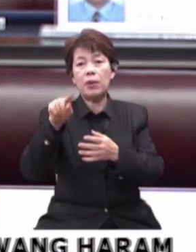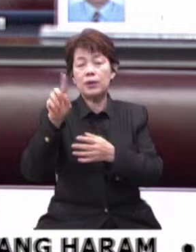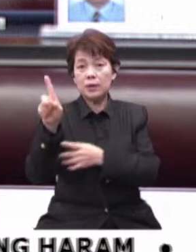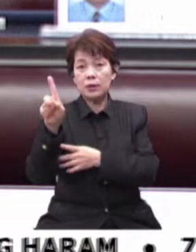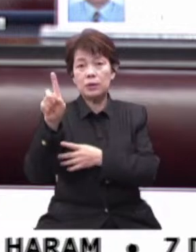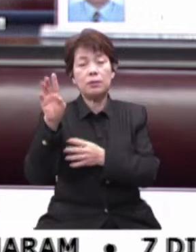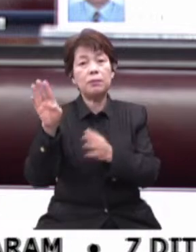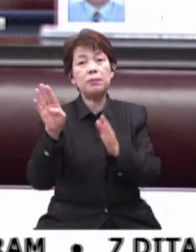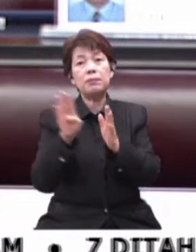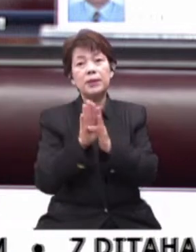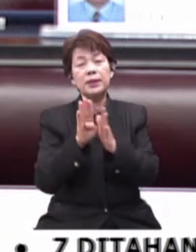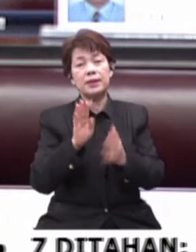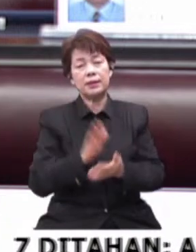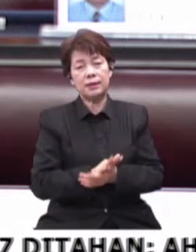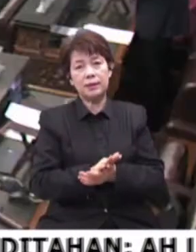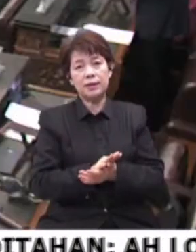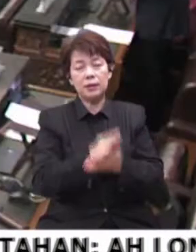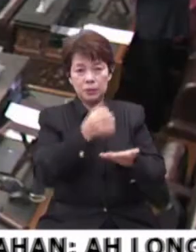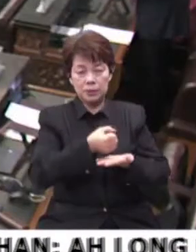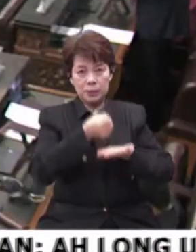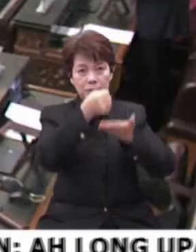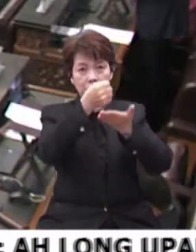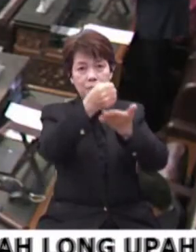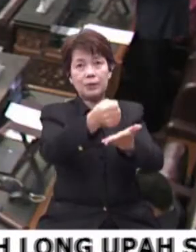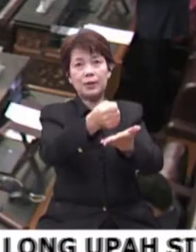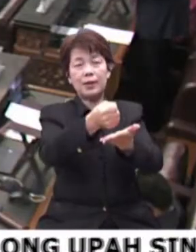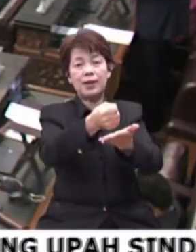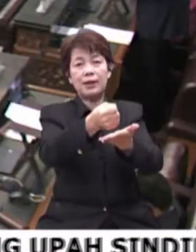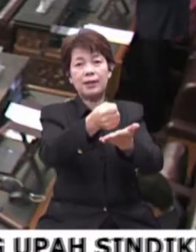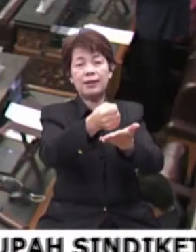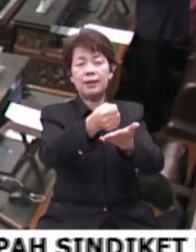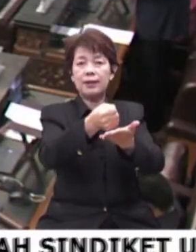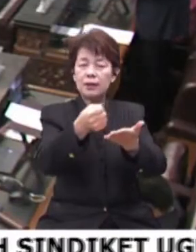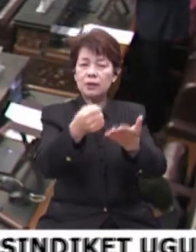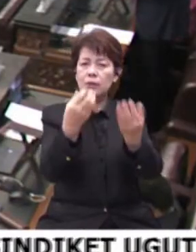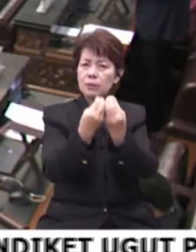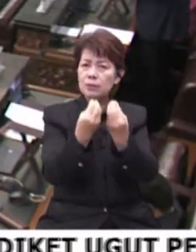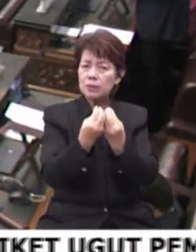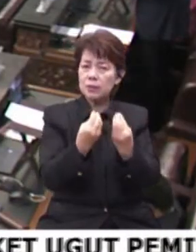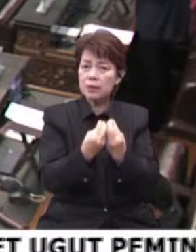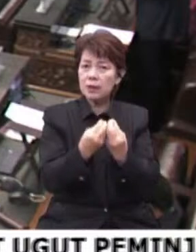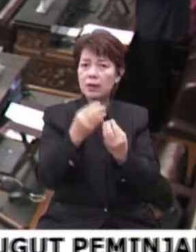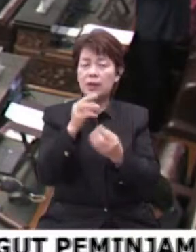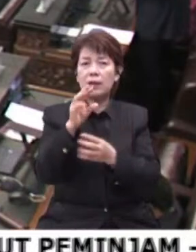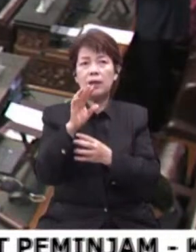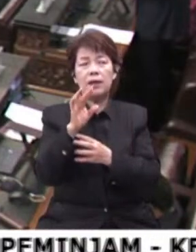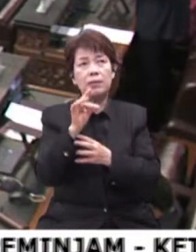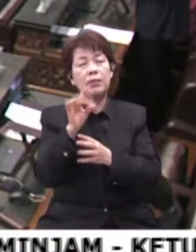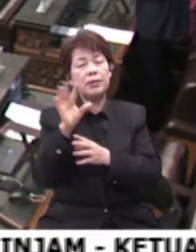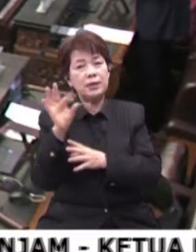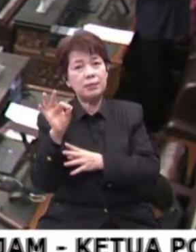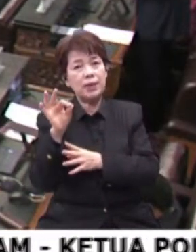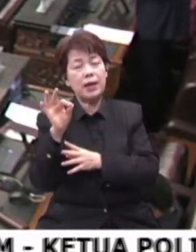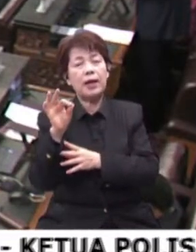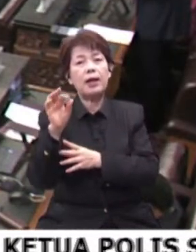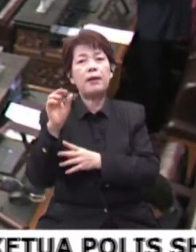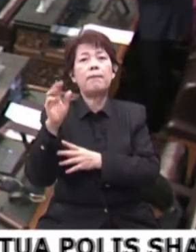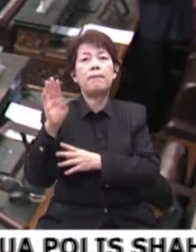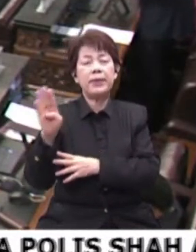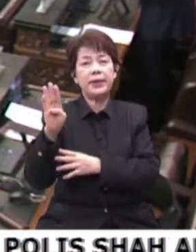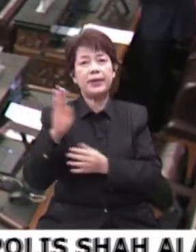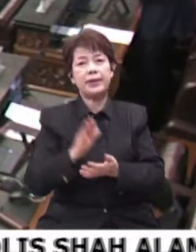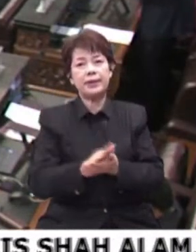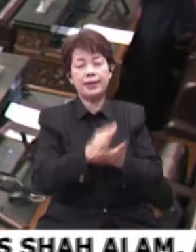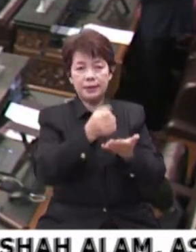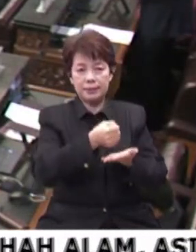billion telah diperuntukkan dari jumlah itu 289 poin 1 Million Ringgit adalah pembelanjaan